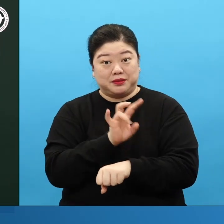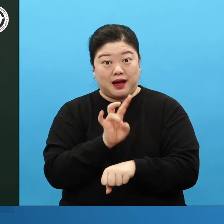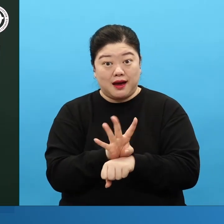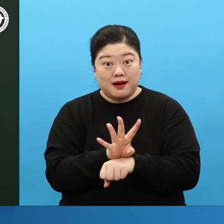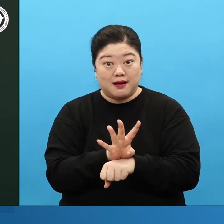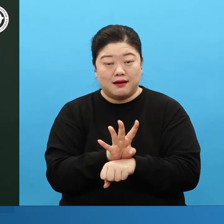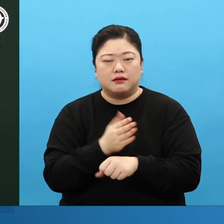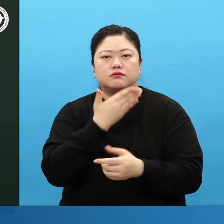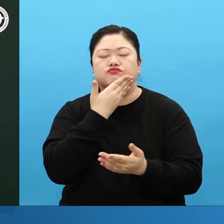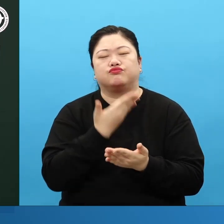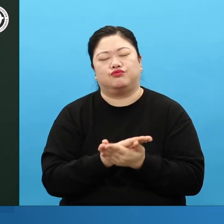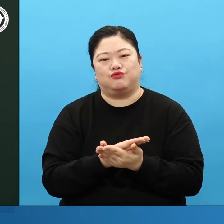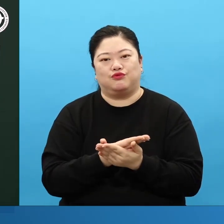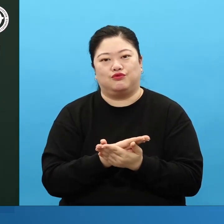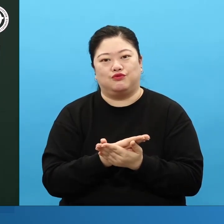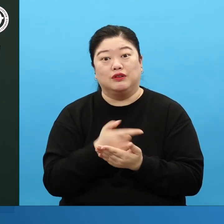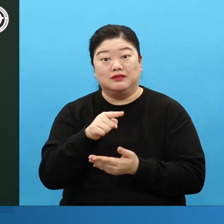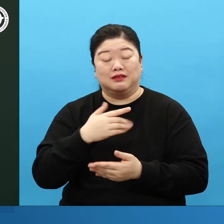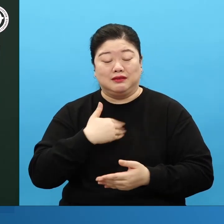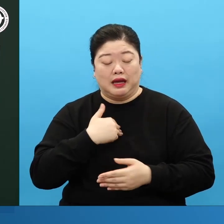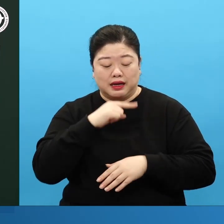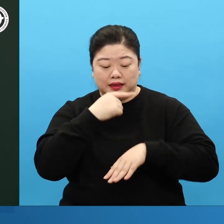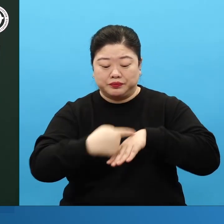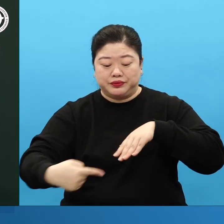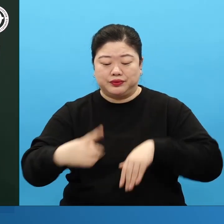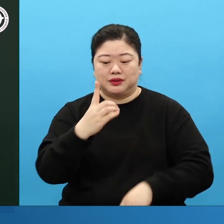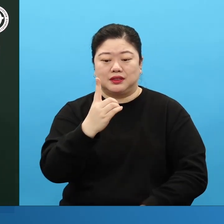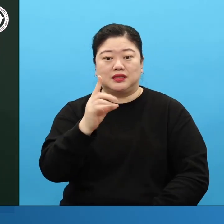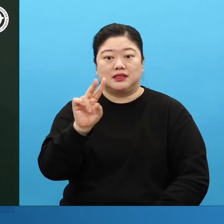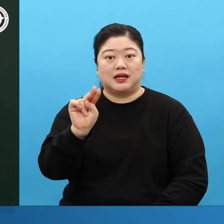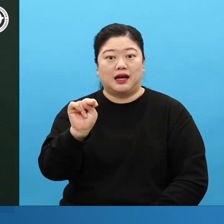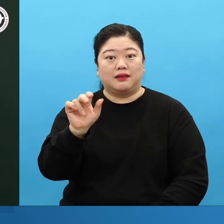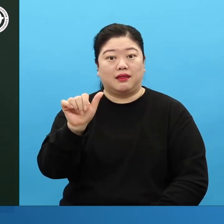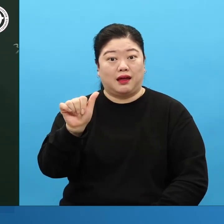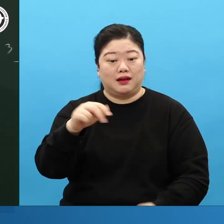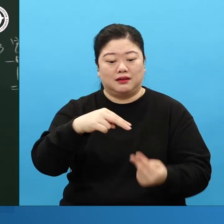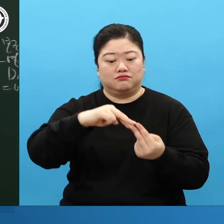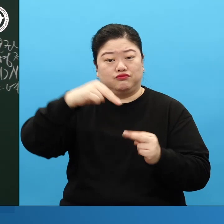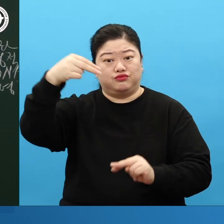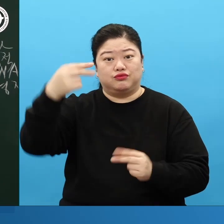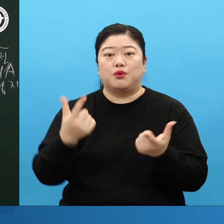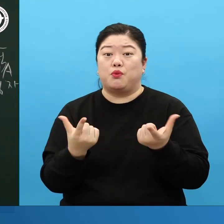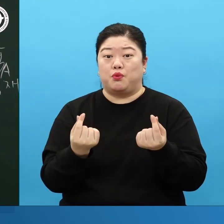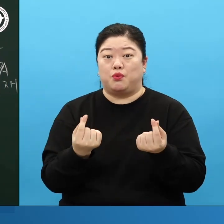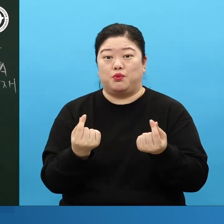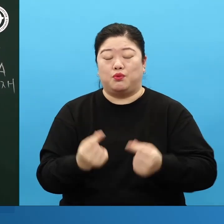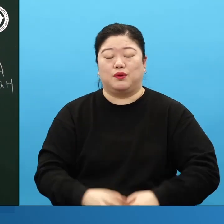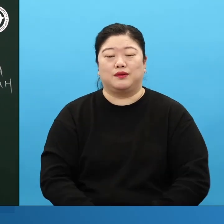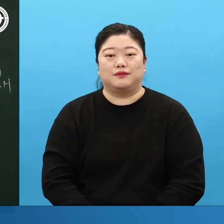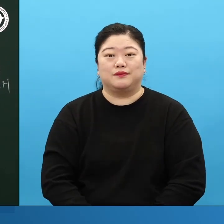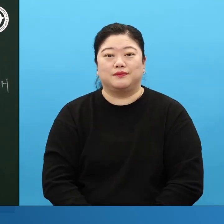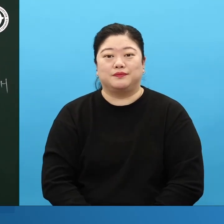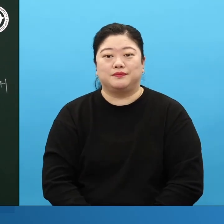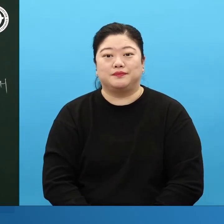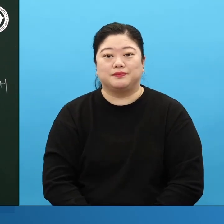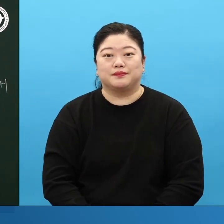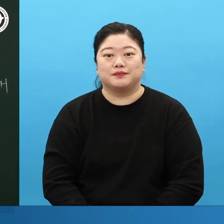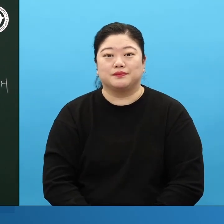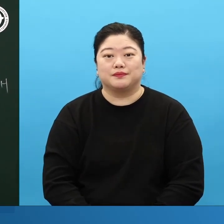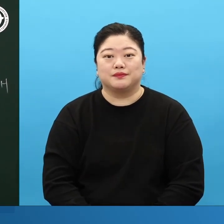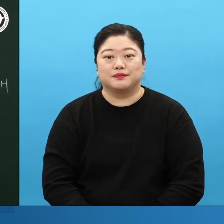아주 중요한 DNA가 됩니다. Esas cualidades o puntos fuertes de sus padres, el haber nacido ya es algo muy importante. Eso llega a ser un ADN muy